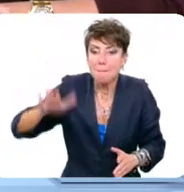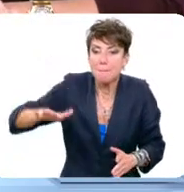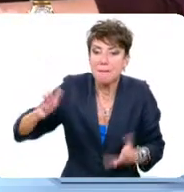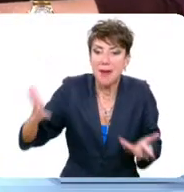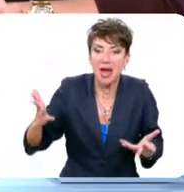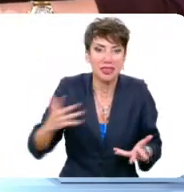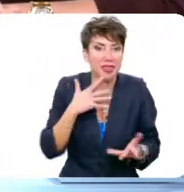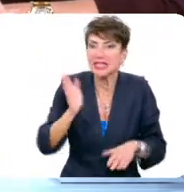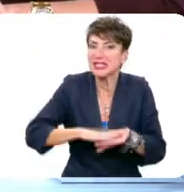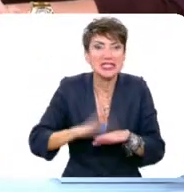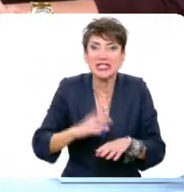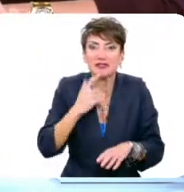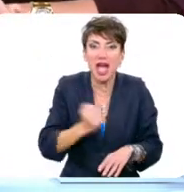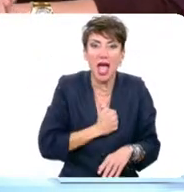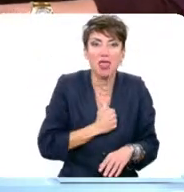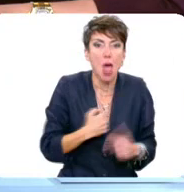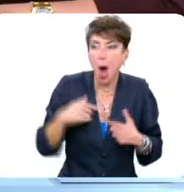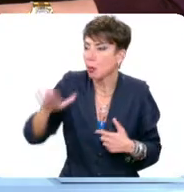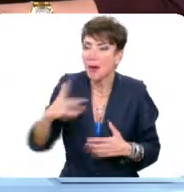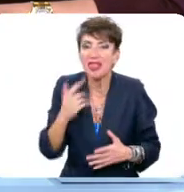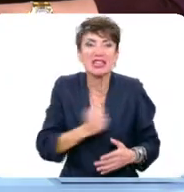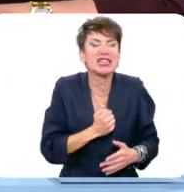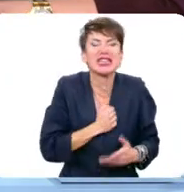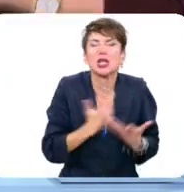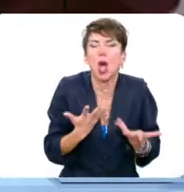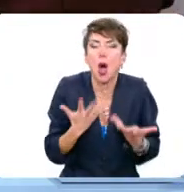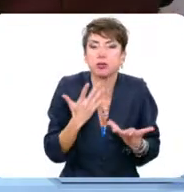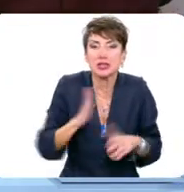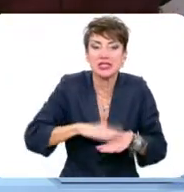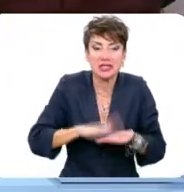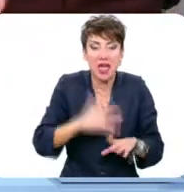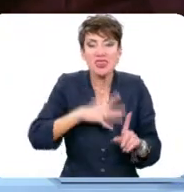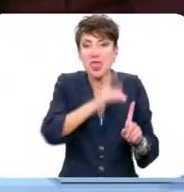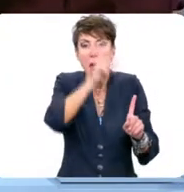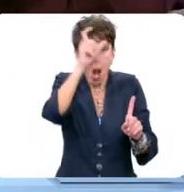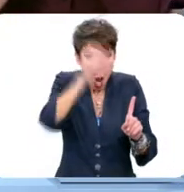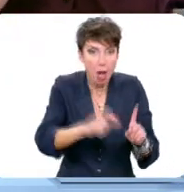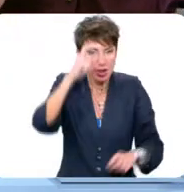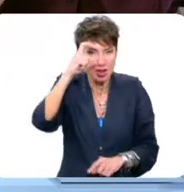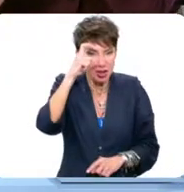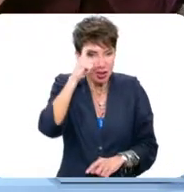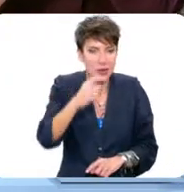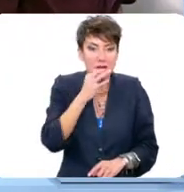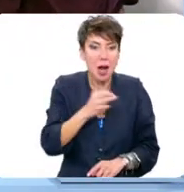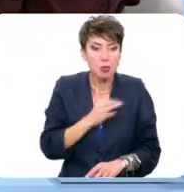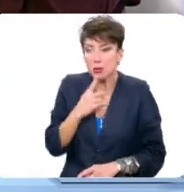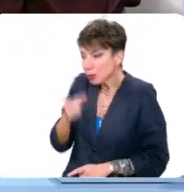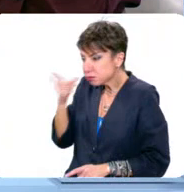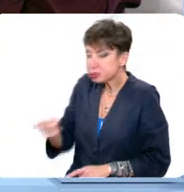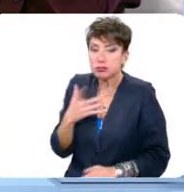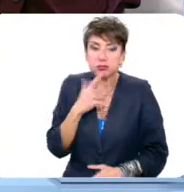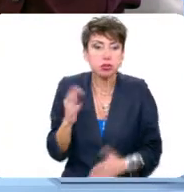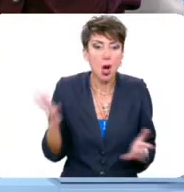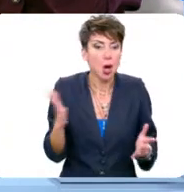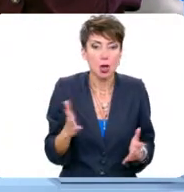του έφταξε το δικό μου το παιδί, κυρία Τατιάνα? Θέλω να μου πει ο κύριος Μπαλάσκας γιατί έκανε αυτό το τέτοιο. Δεν έπρεπε να